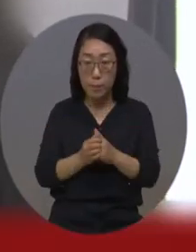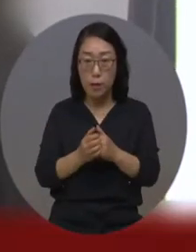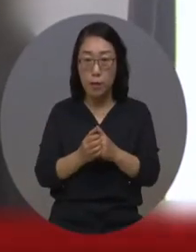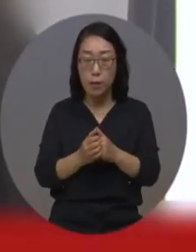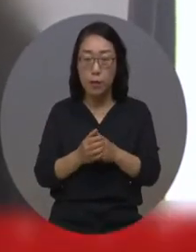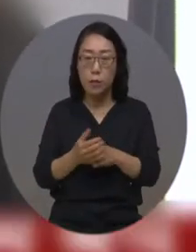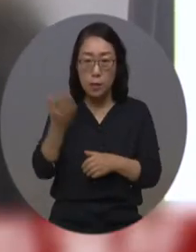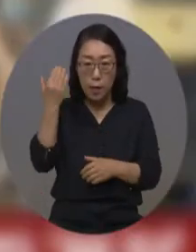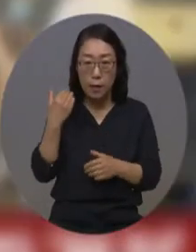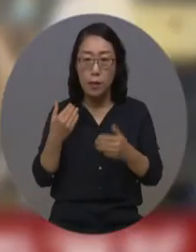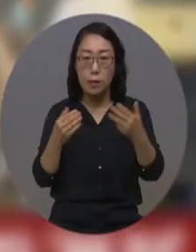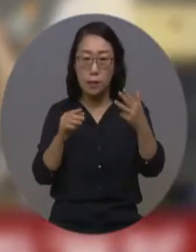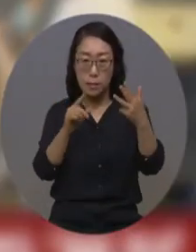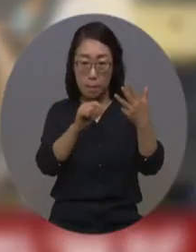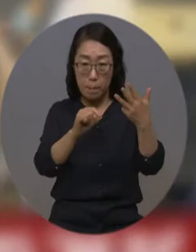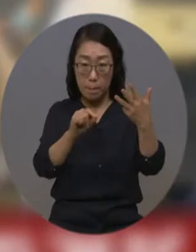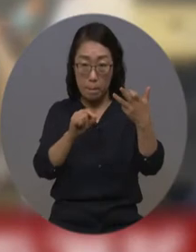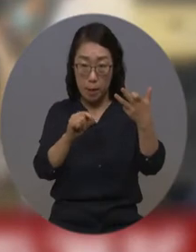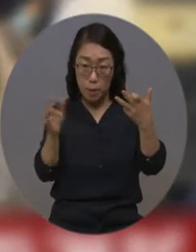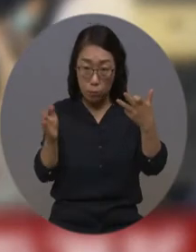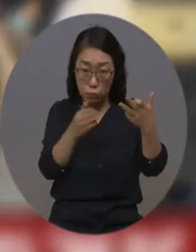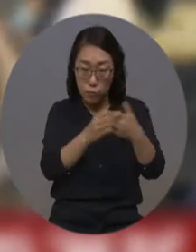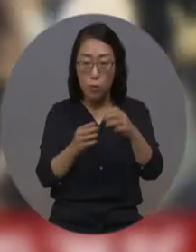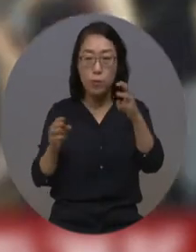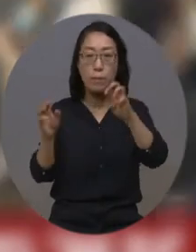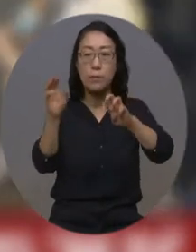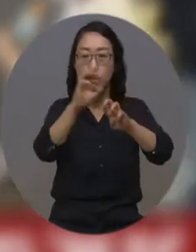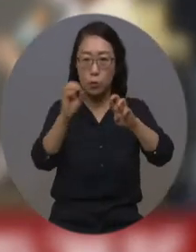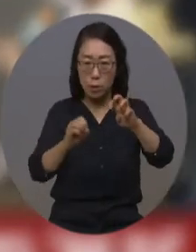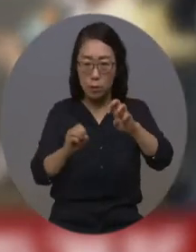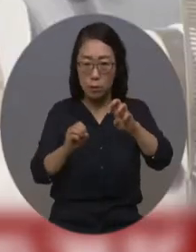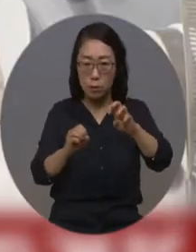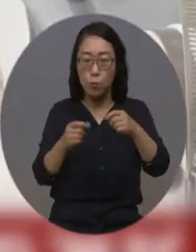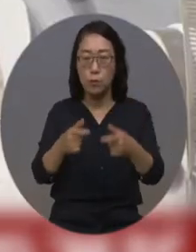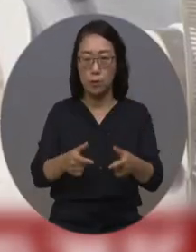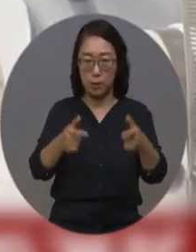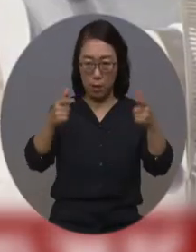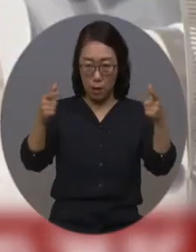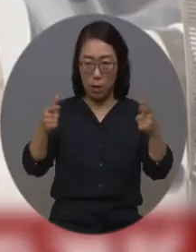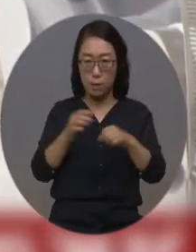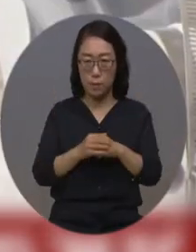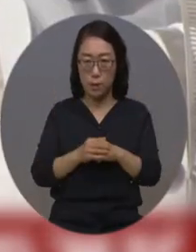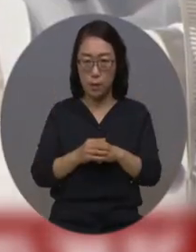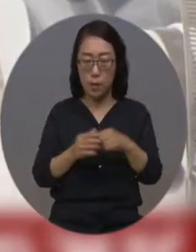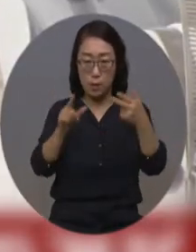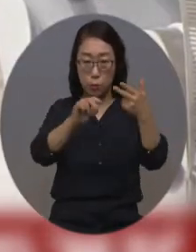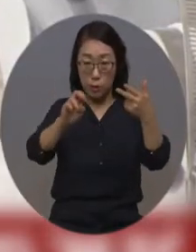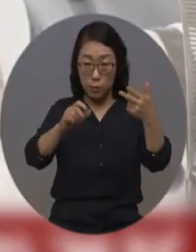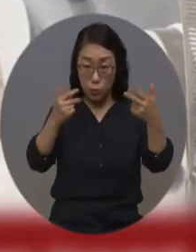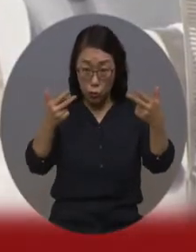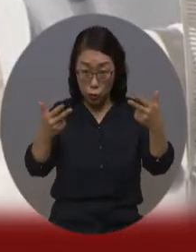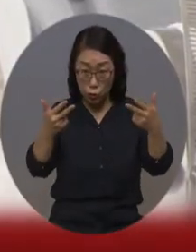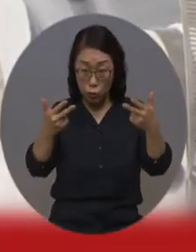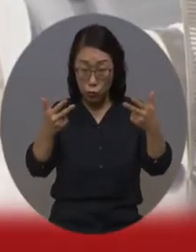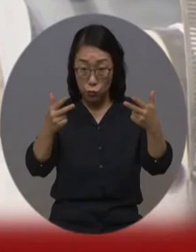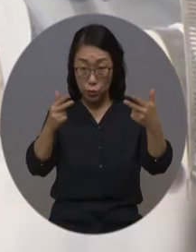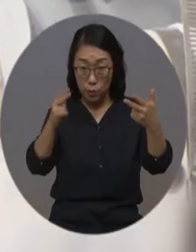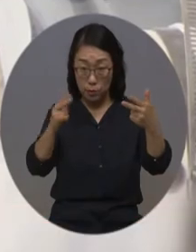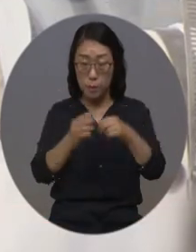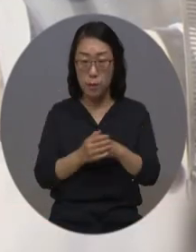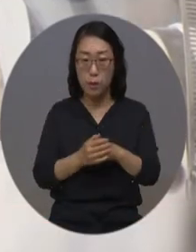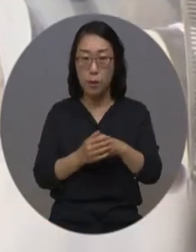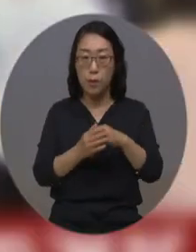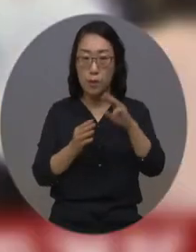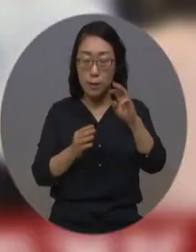지난 18일부터 8일째 30%대를 웃돌고 있습니다. 특히 26일 38.4%는